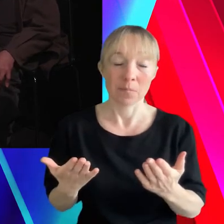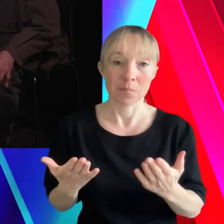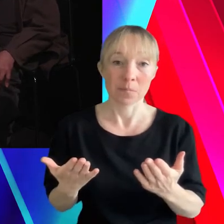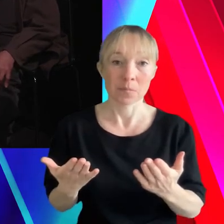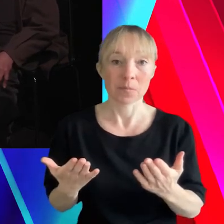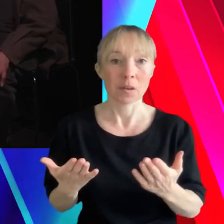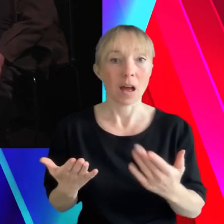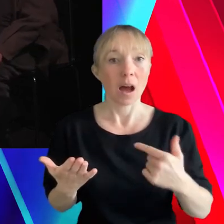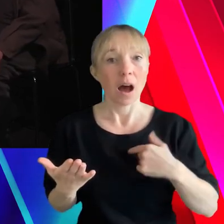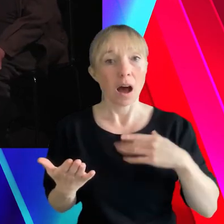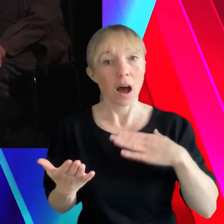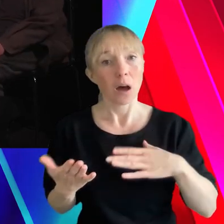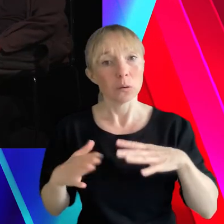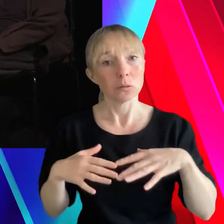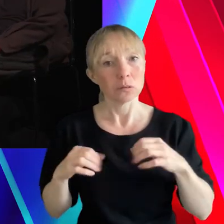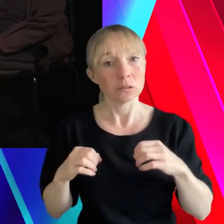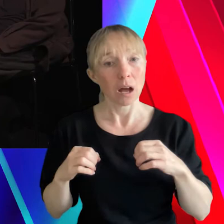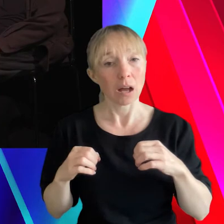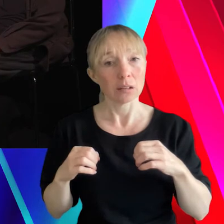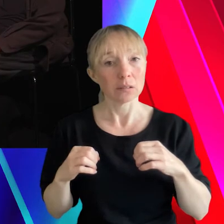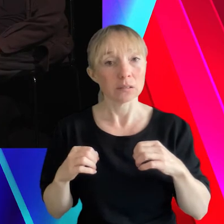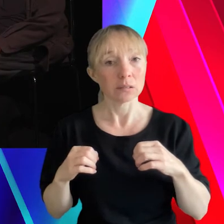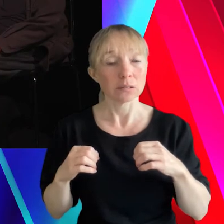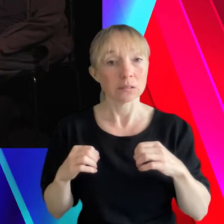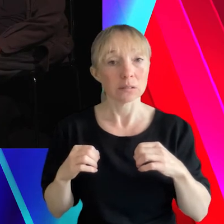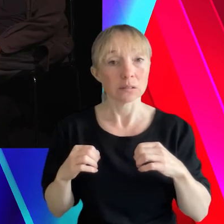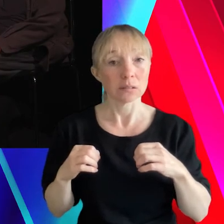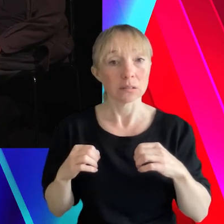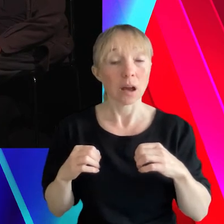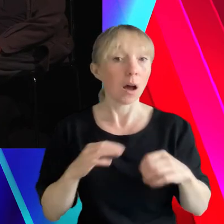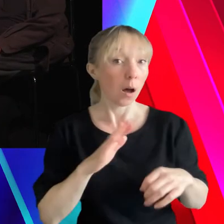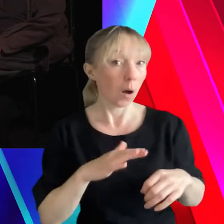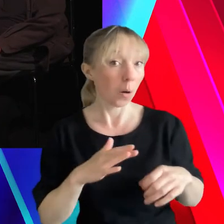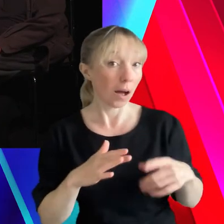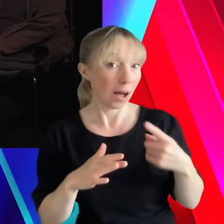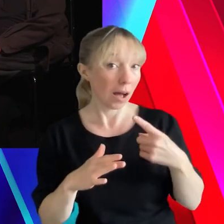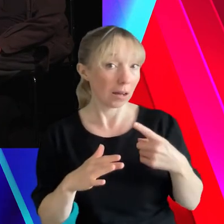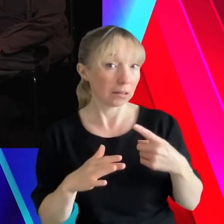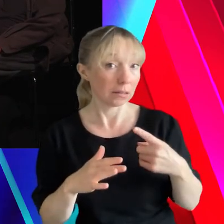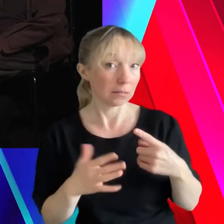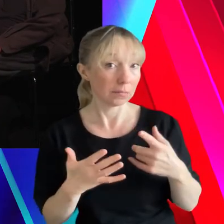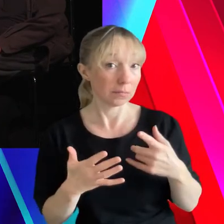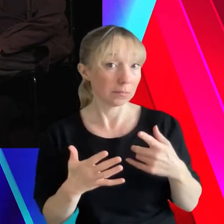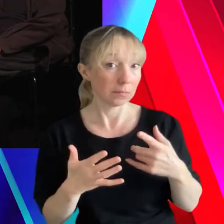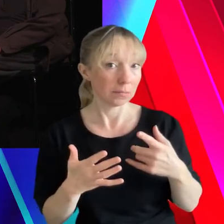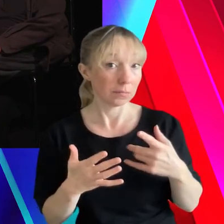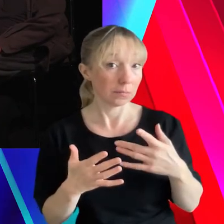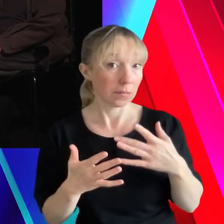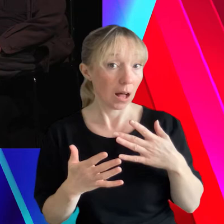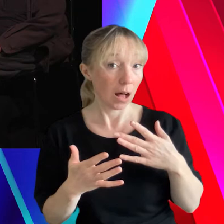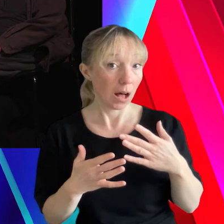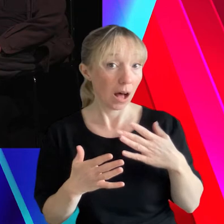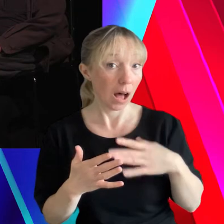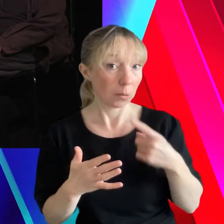I wanted to start off. Let's before that, I say, سلام میکنم و میخوام بگم که